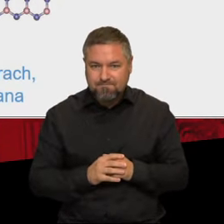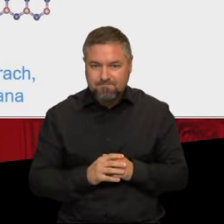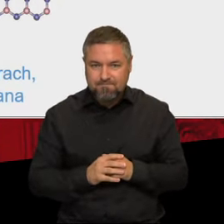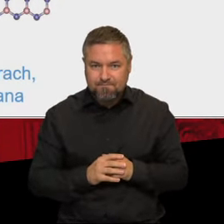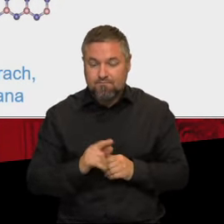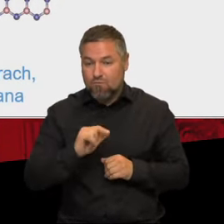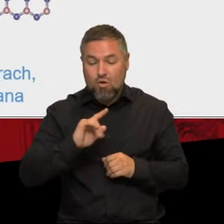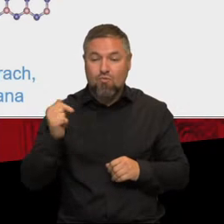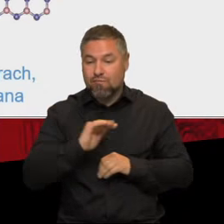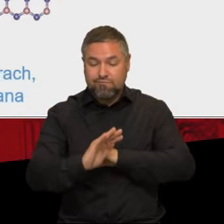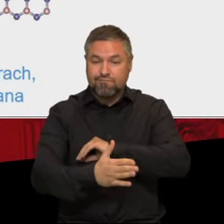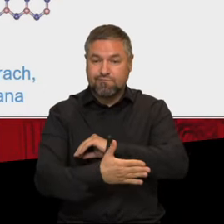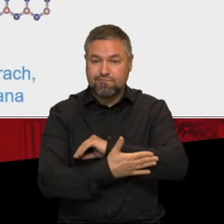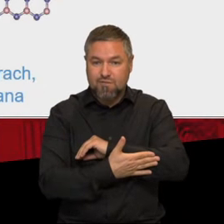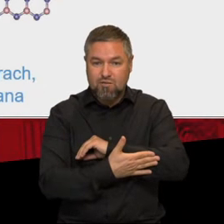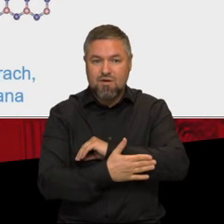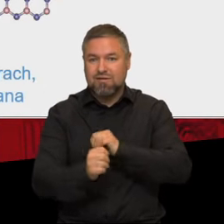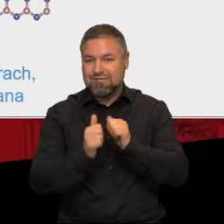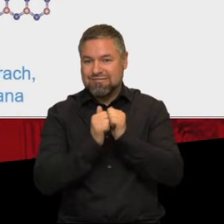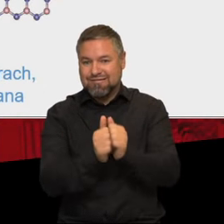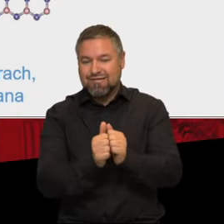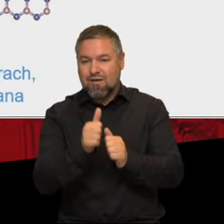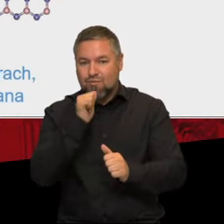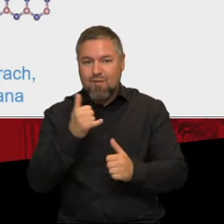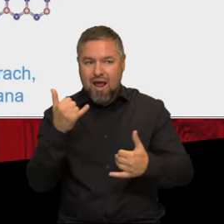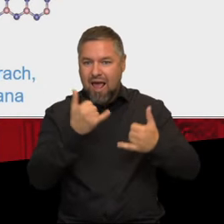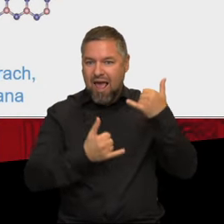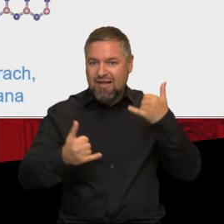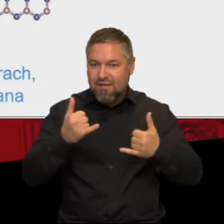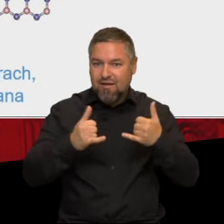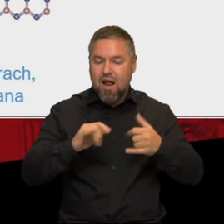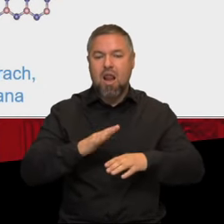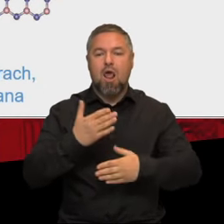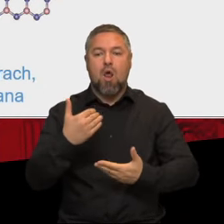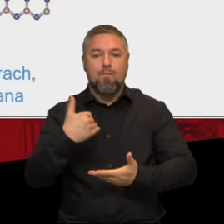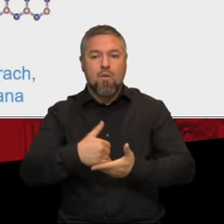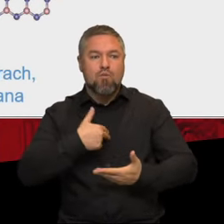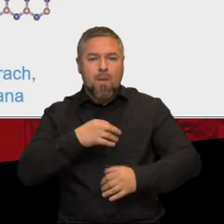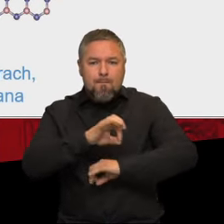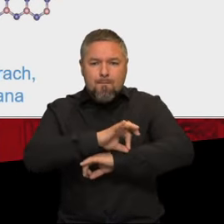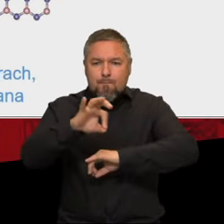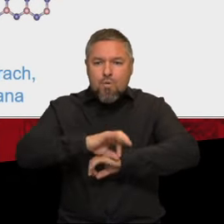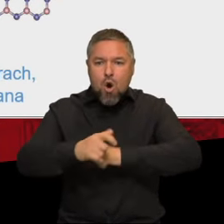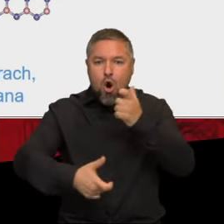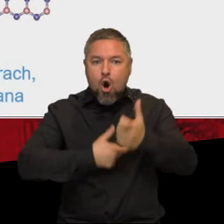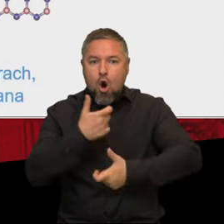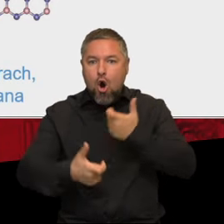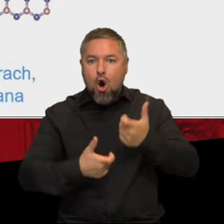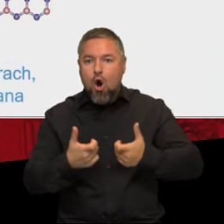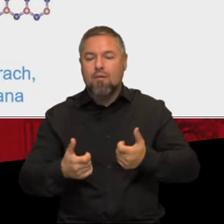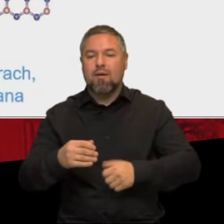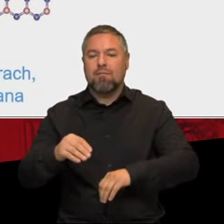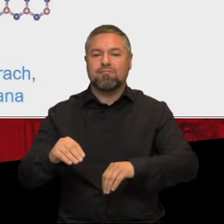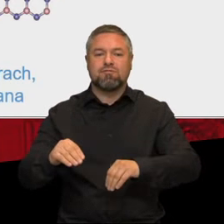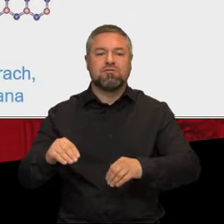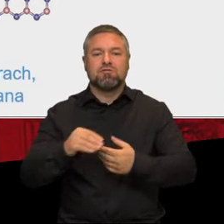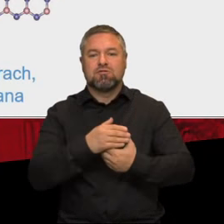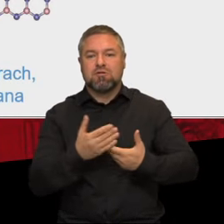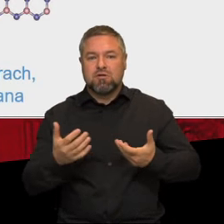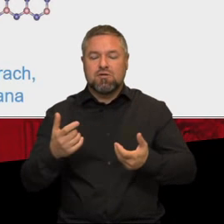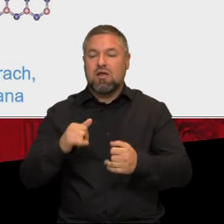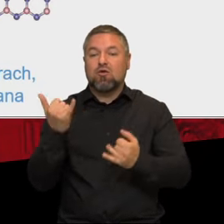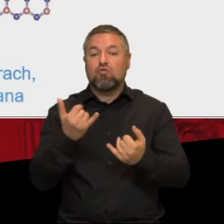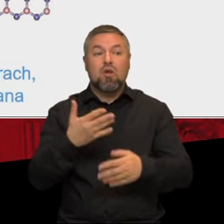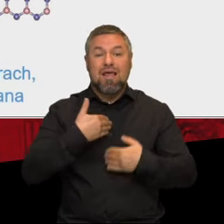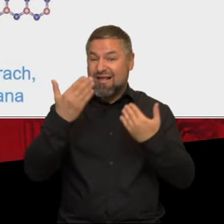powinna wspomagać, ma za zadanie wspomagać eksperyment, ale też pomóc nam projektować związki, materiały